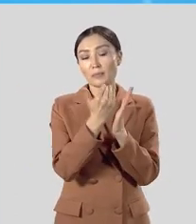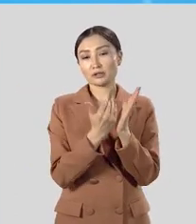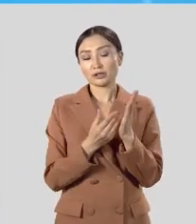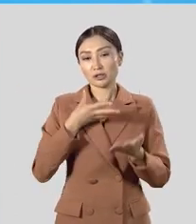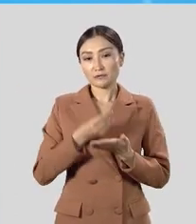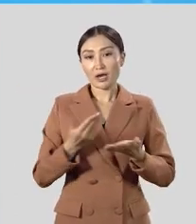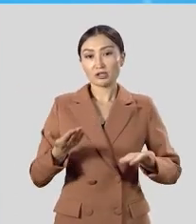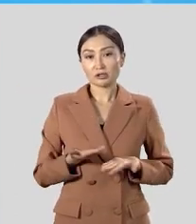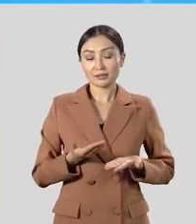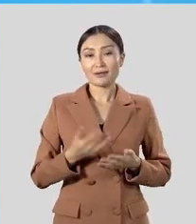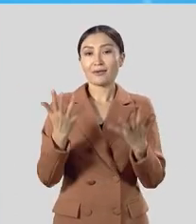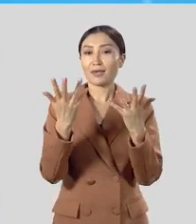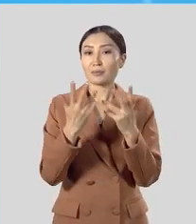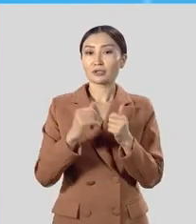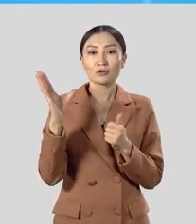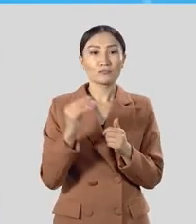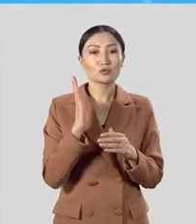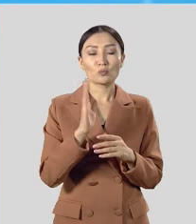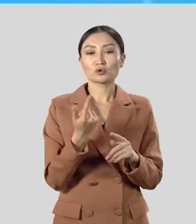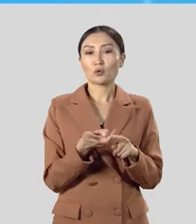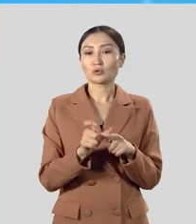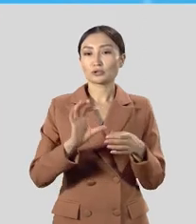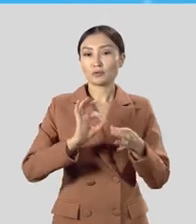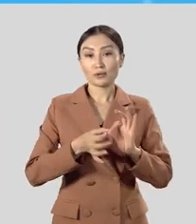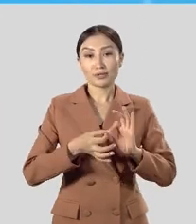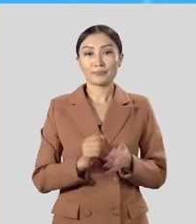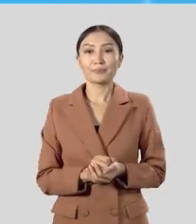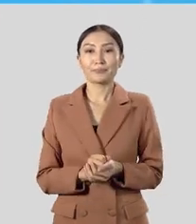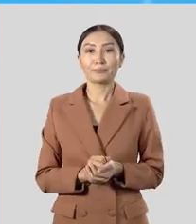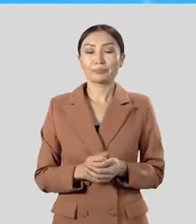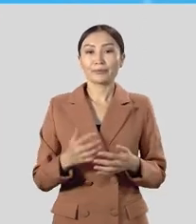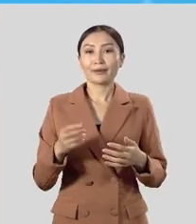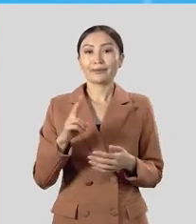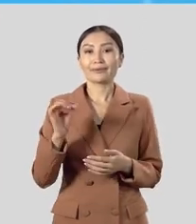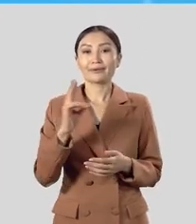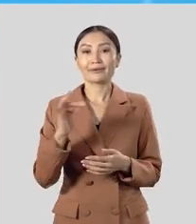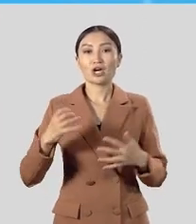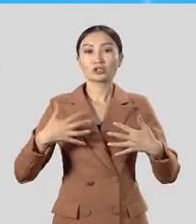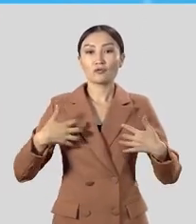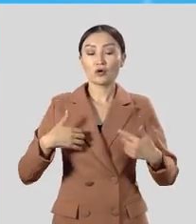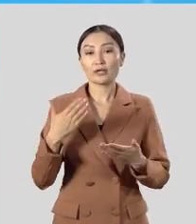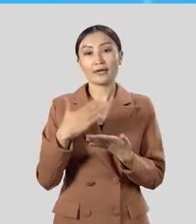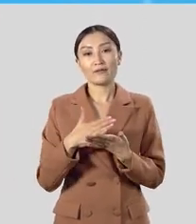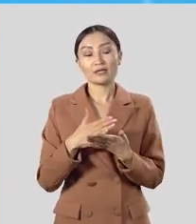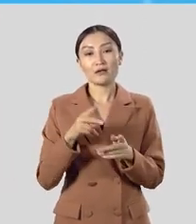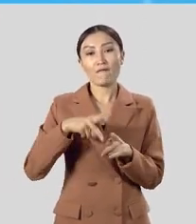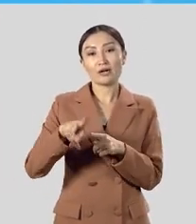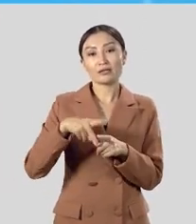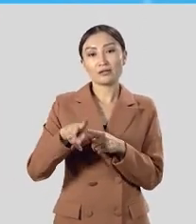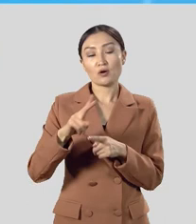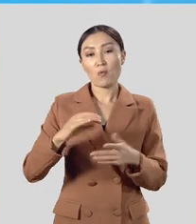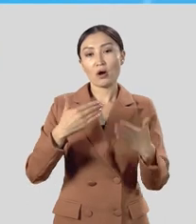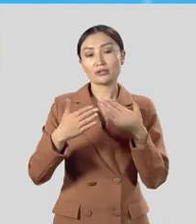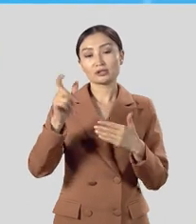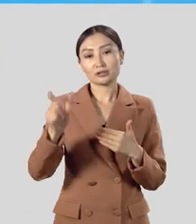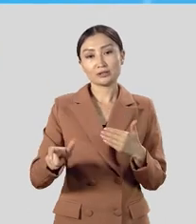эволюции, и перечислять все будет очень сложно. Дикие животные чаще являются вредителями по